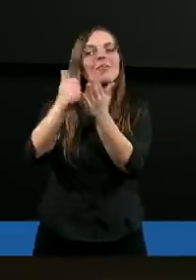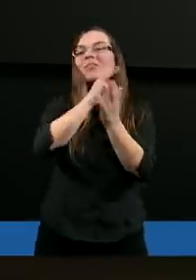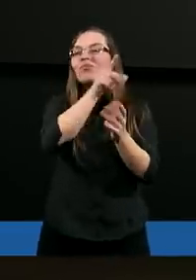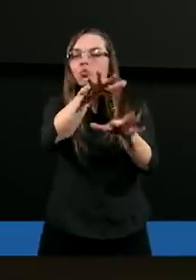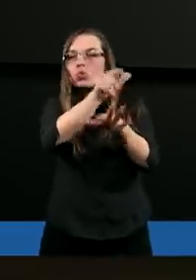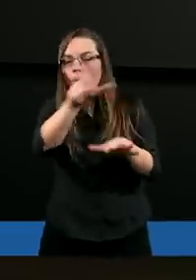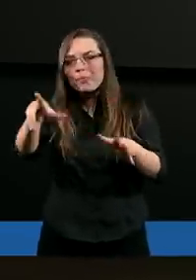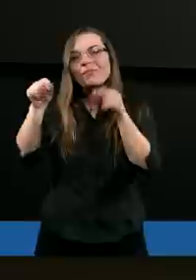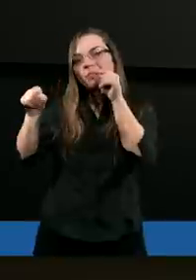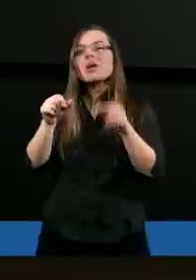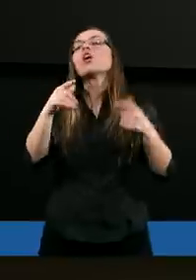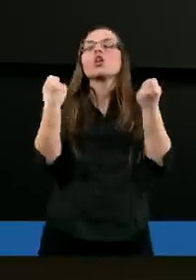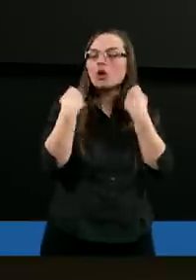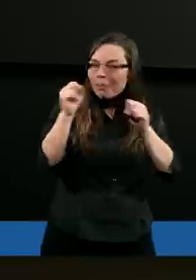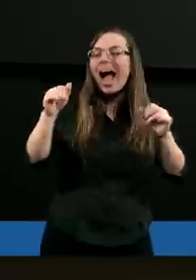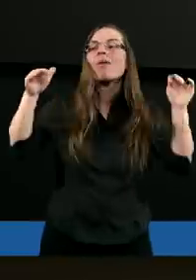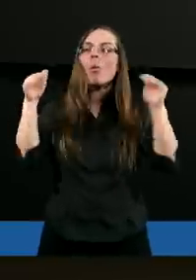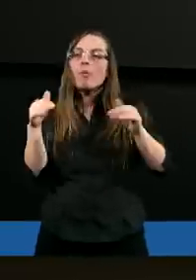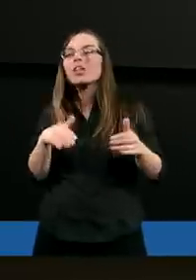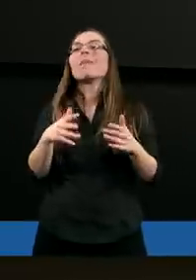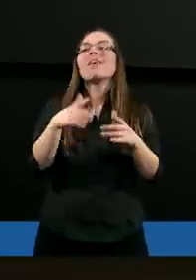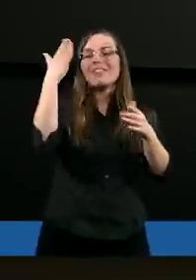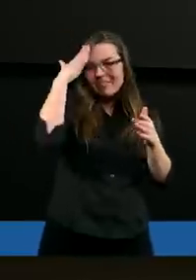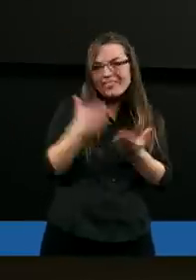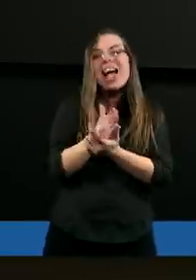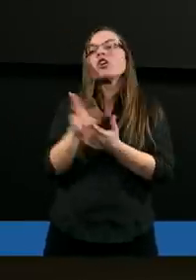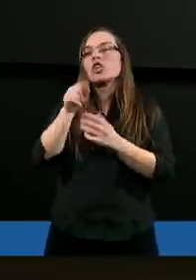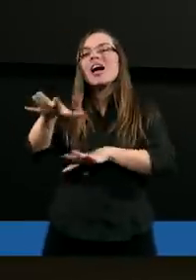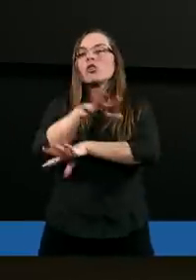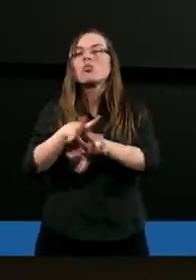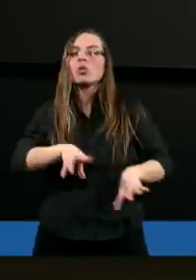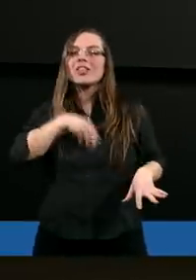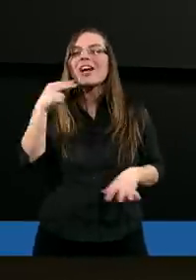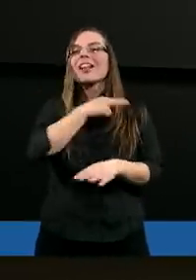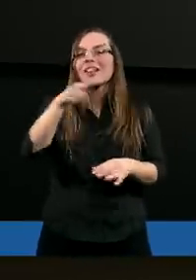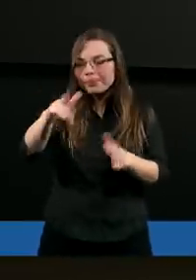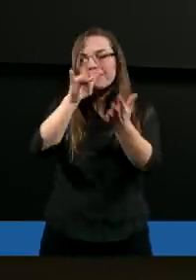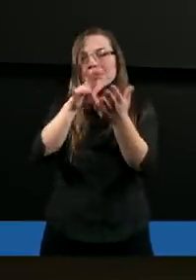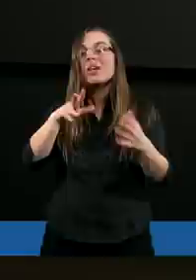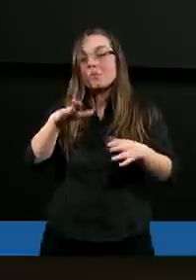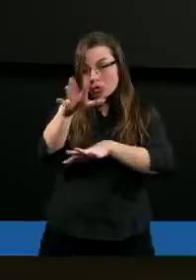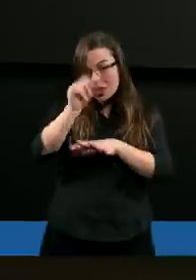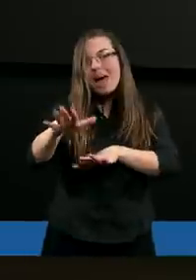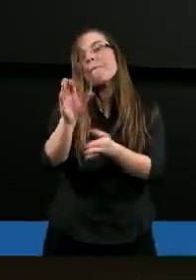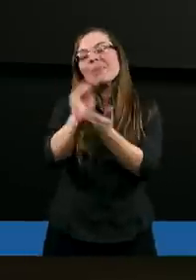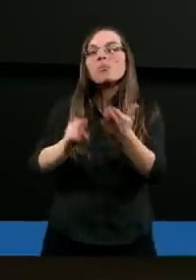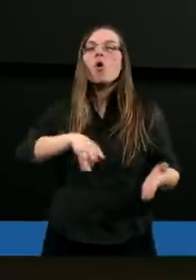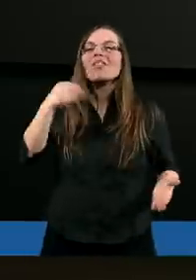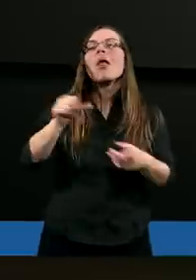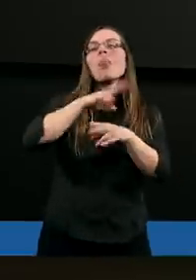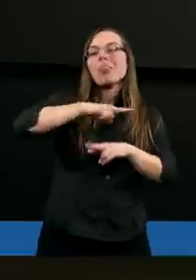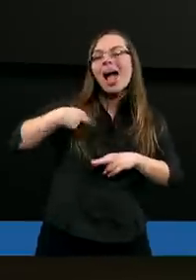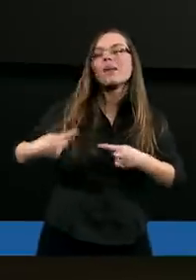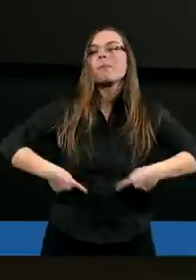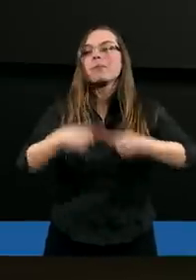Święty. Dlatego śmiało możemy twierdzić, że Duch Święty nas, przepraszam, że Pismo Święte nas przekonuje w